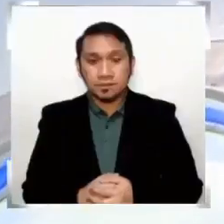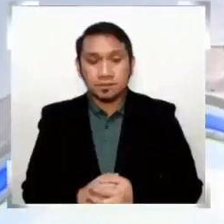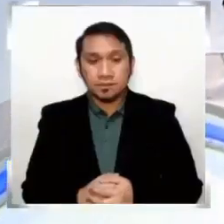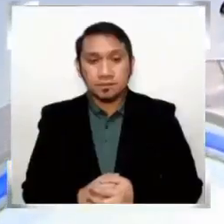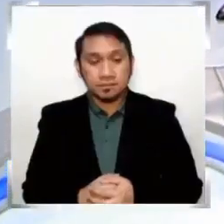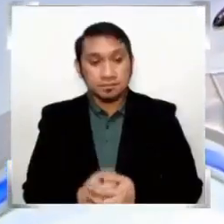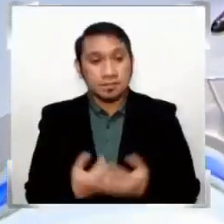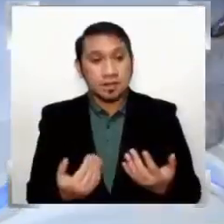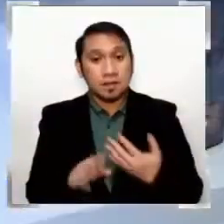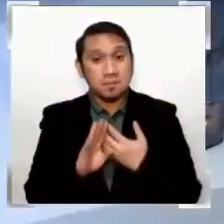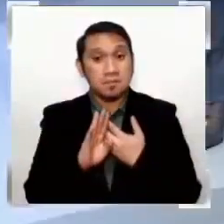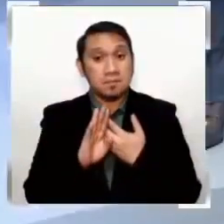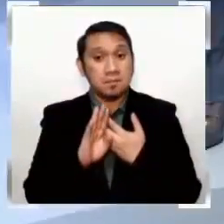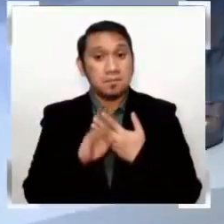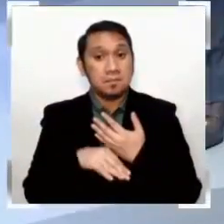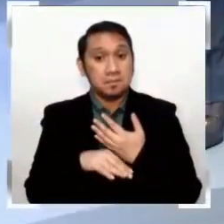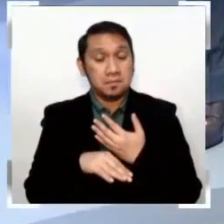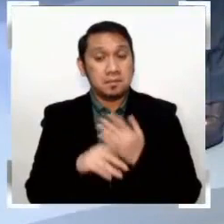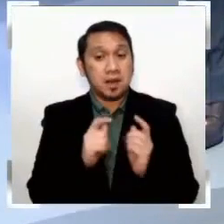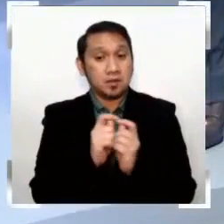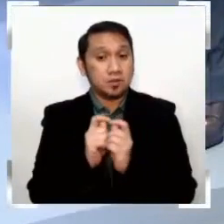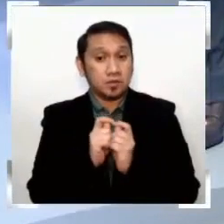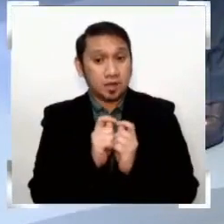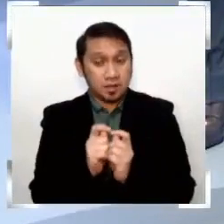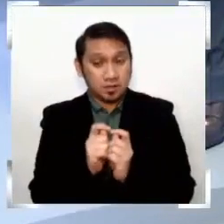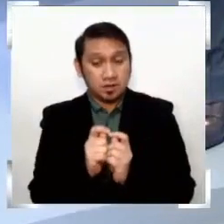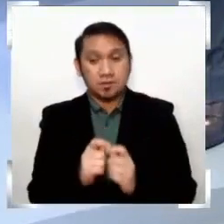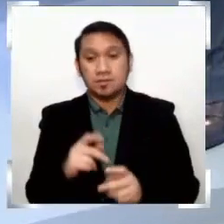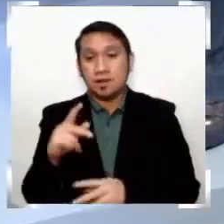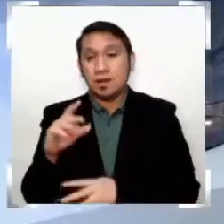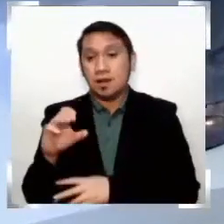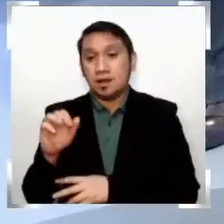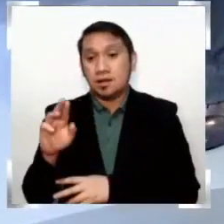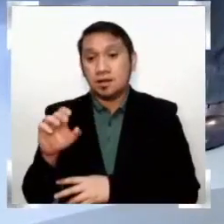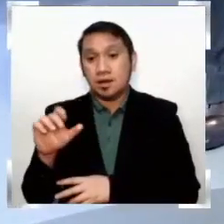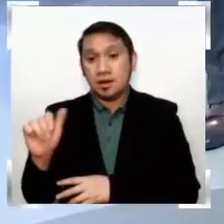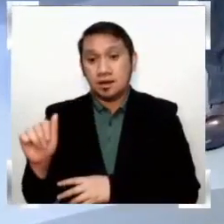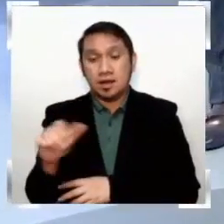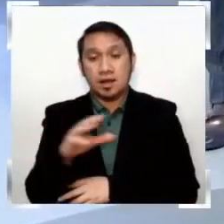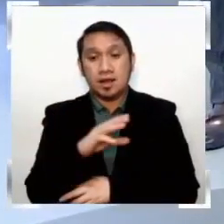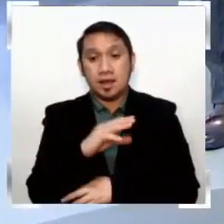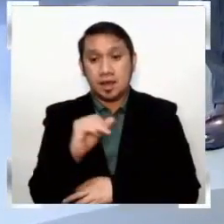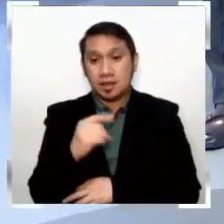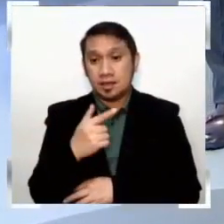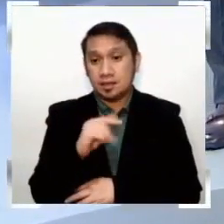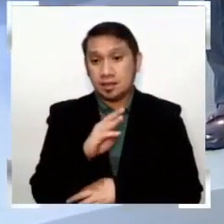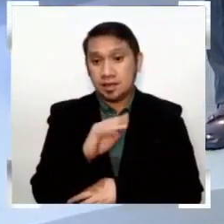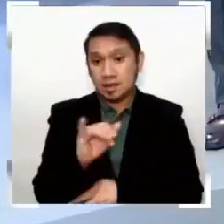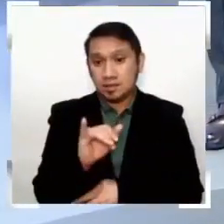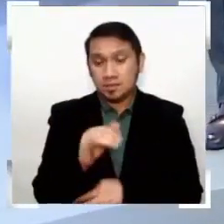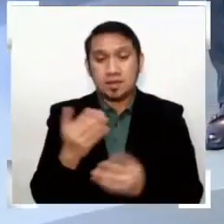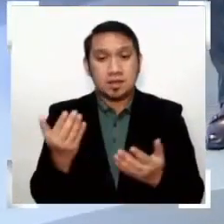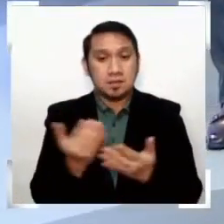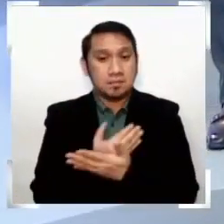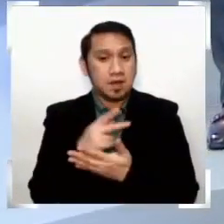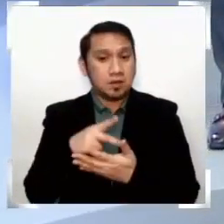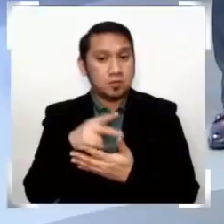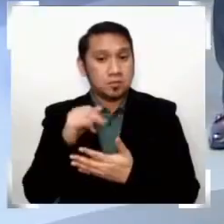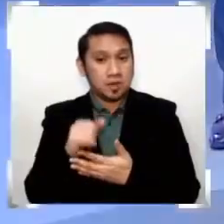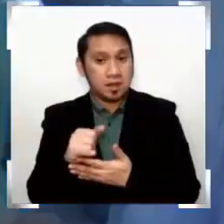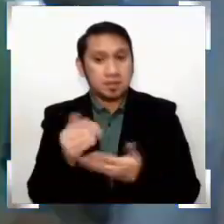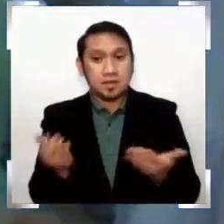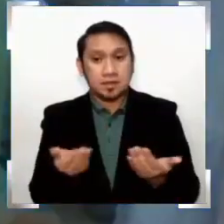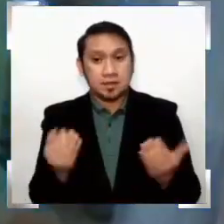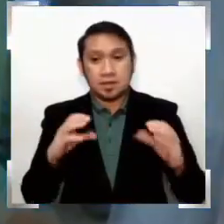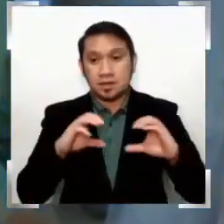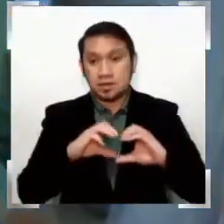Balik Tambalan, sina Kapuso Stars Carla Abellana at Gabby Concepcion. Para yan sa bagong proyekto nila sa Kapuso Network. After